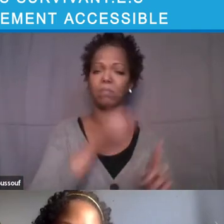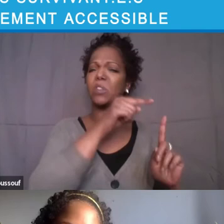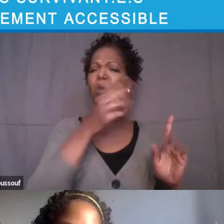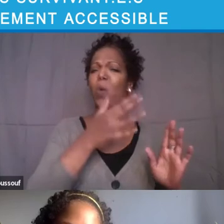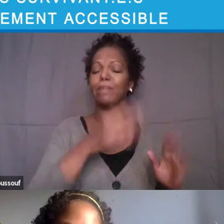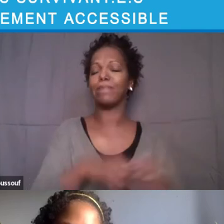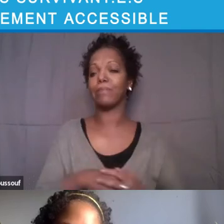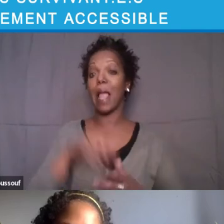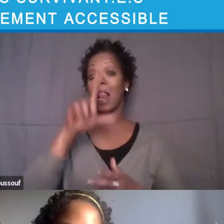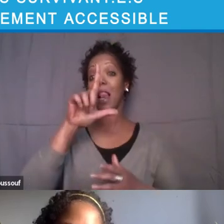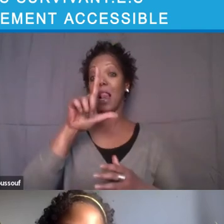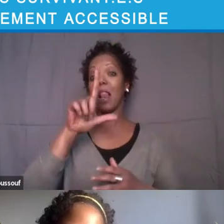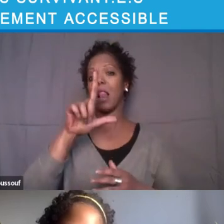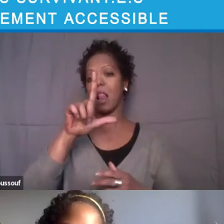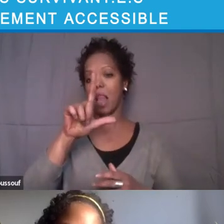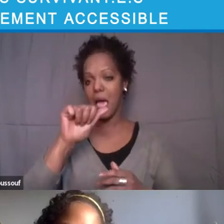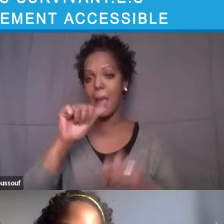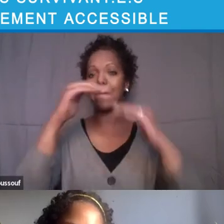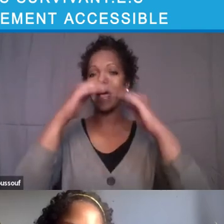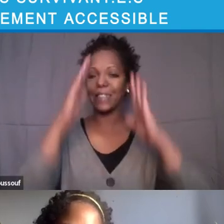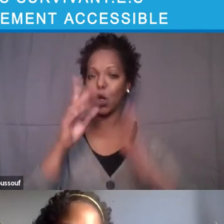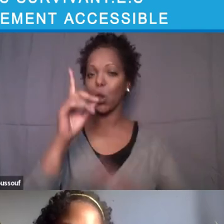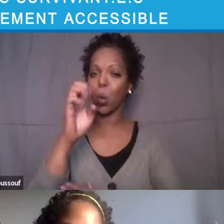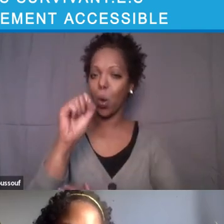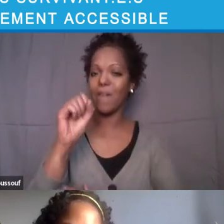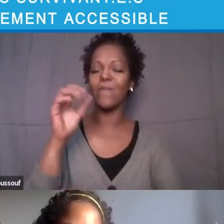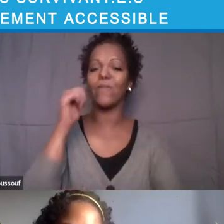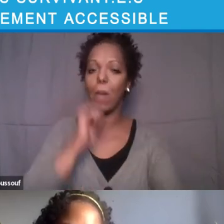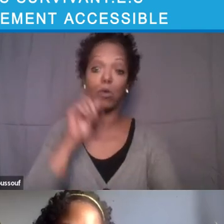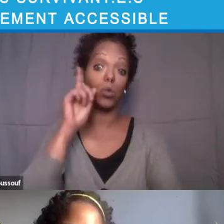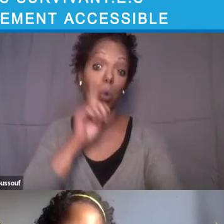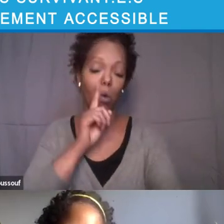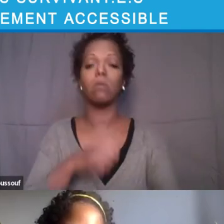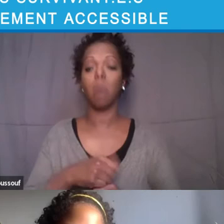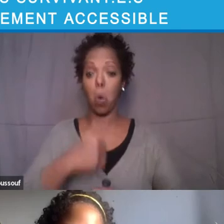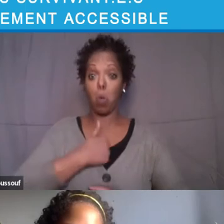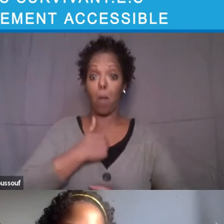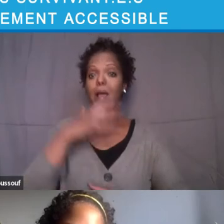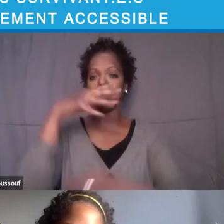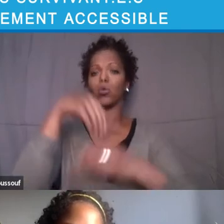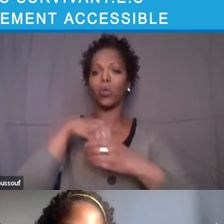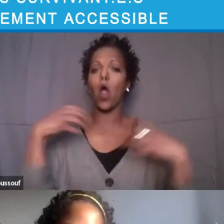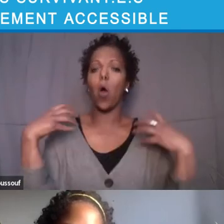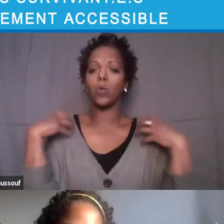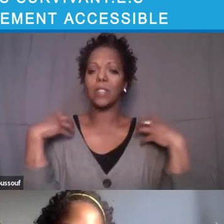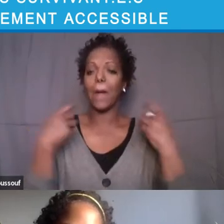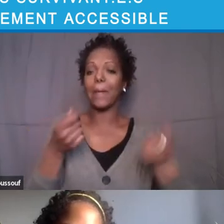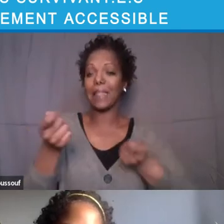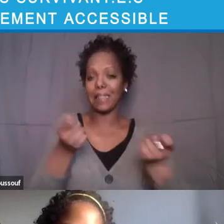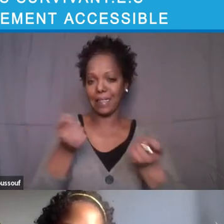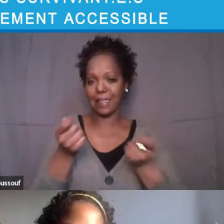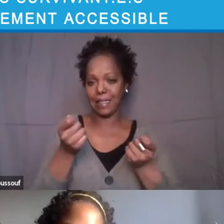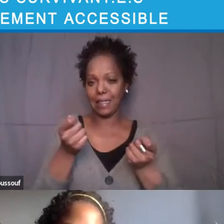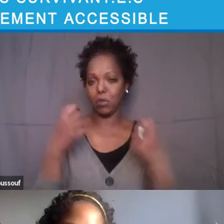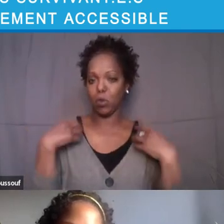vos organismes. Les femmes et les filles sourdes, la Maison des femmes sourdes, étant